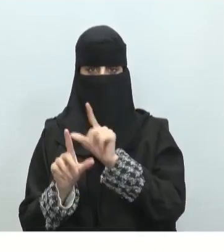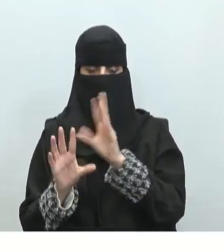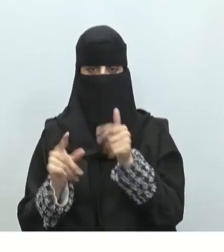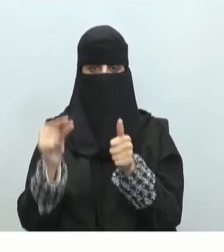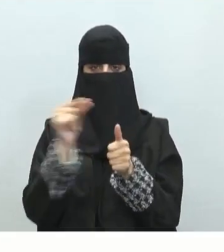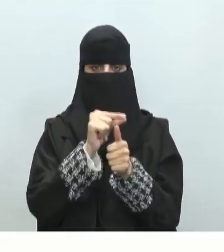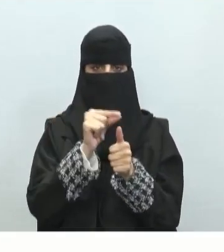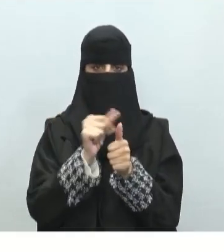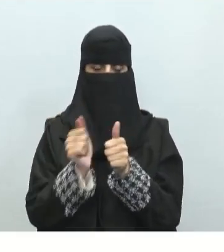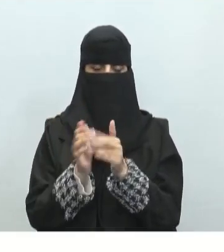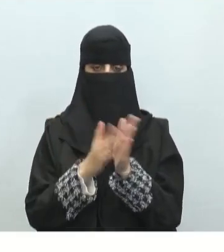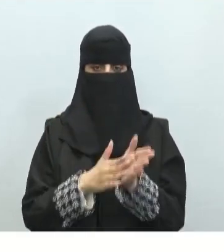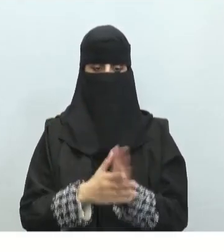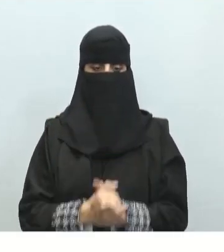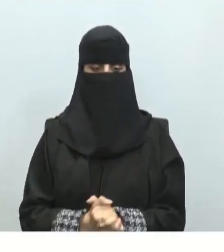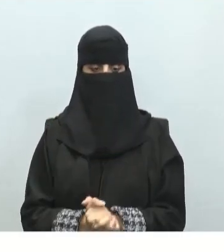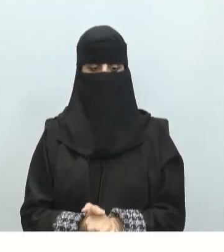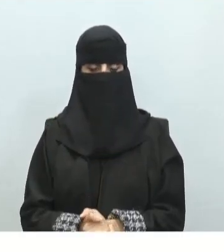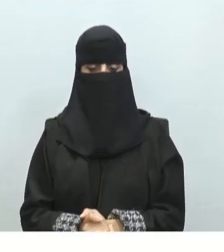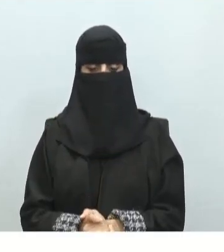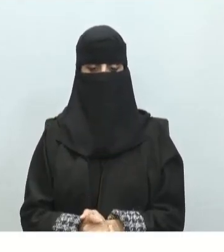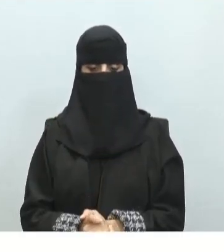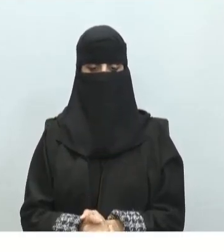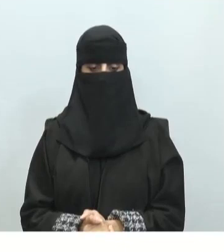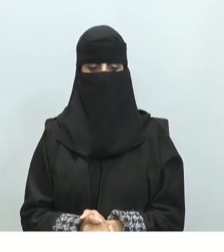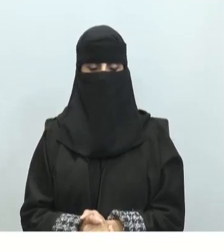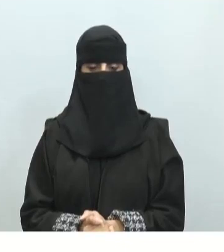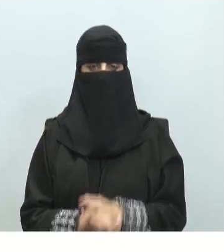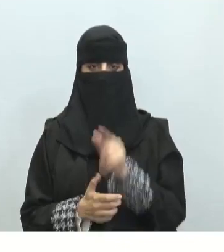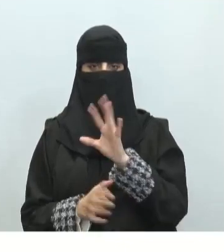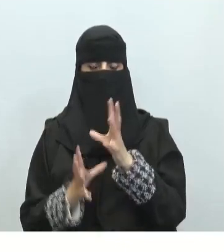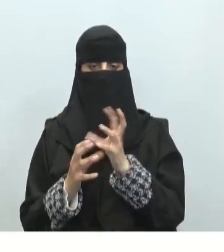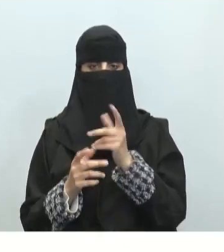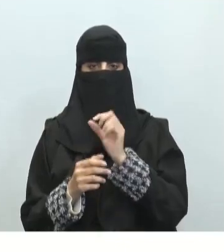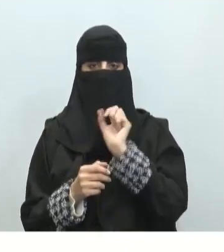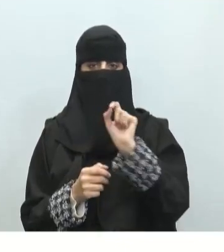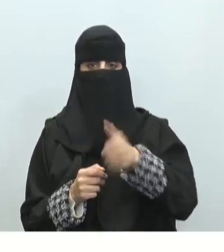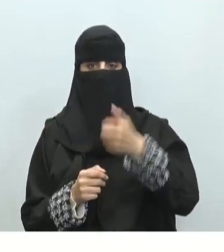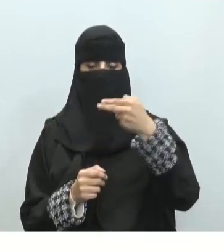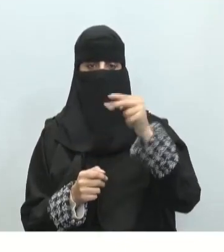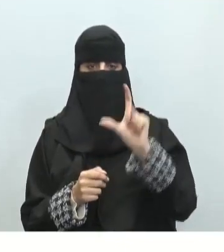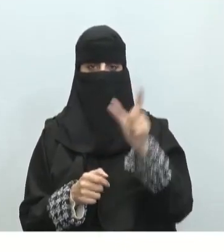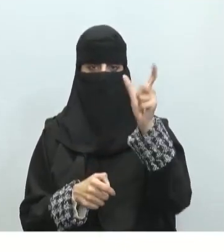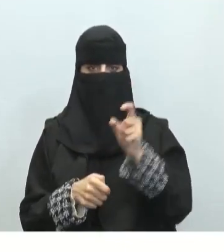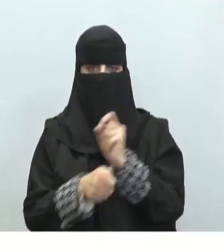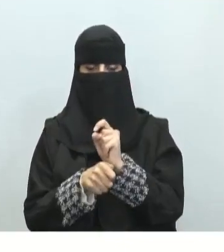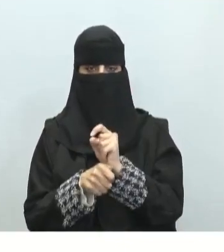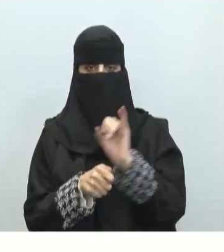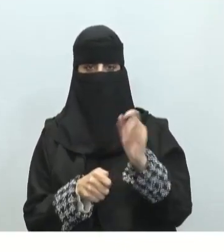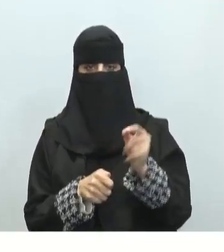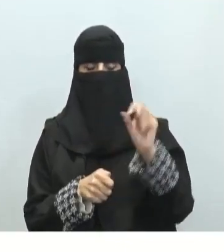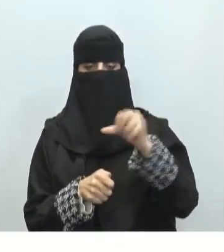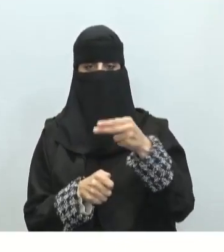هي الضمه اذا استطيع ان اقول فاعل مرفوع وعلامه رفعه